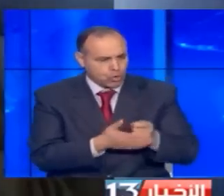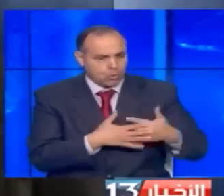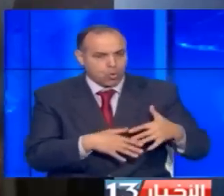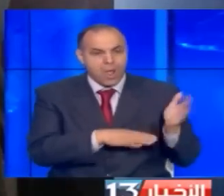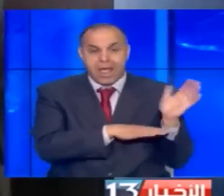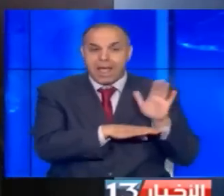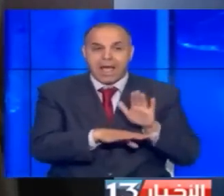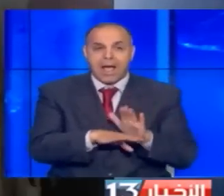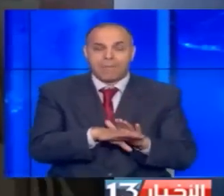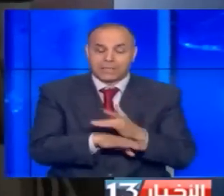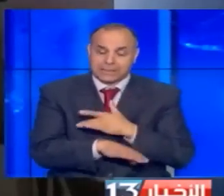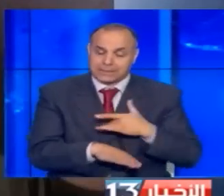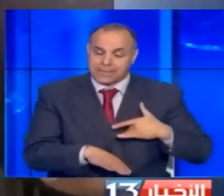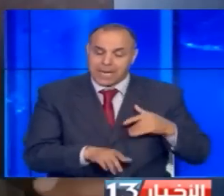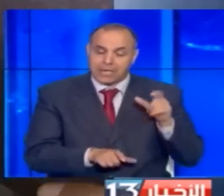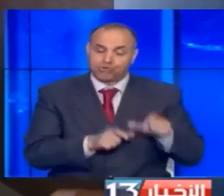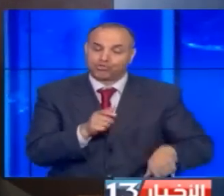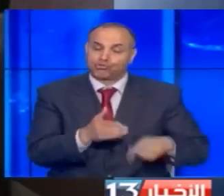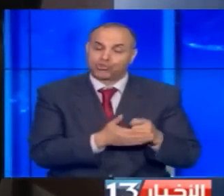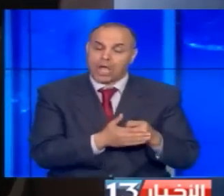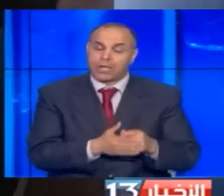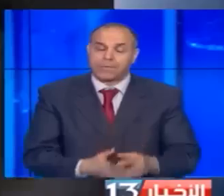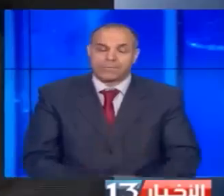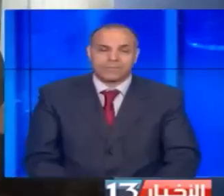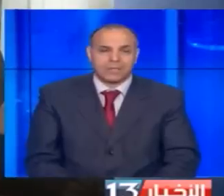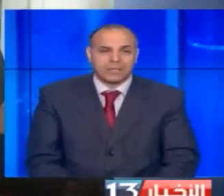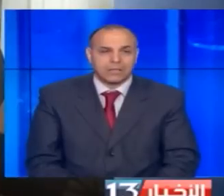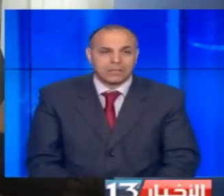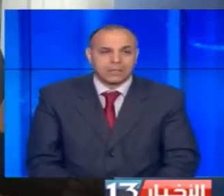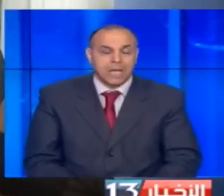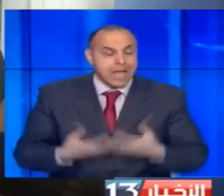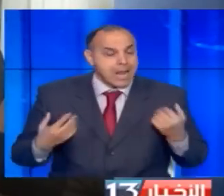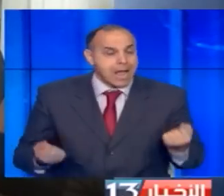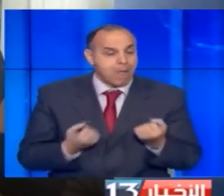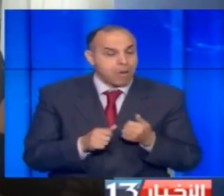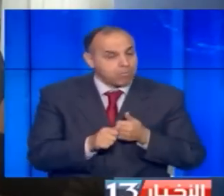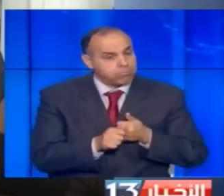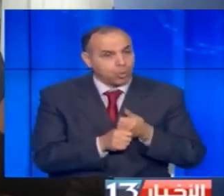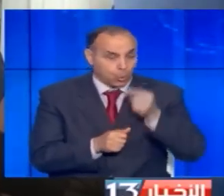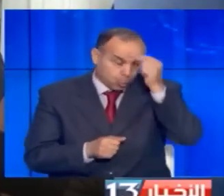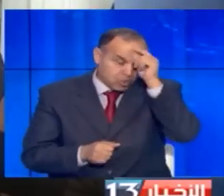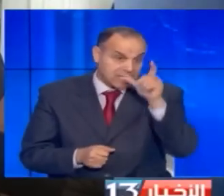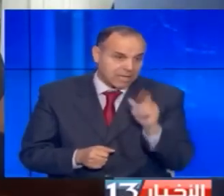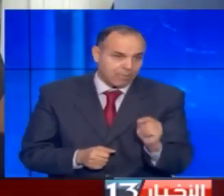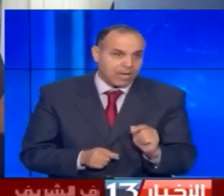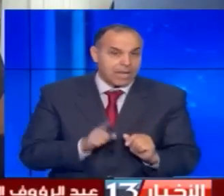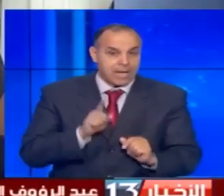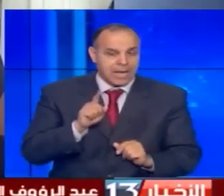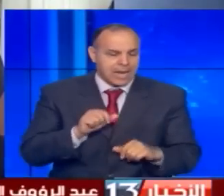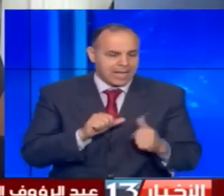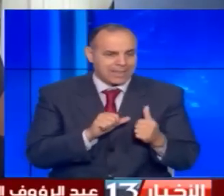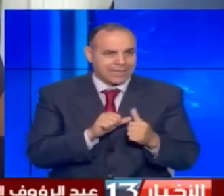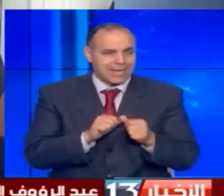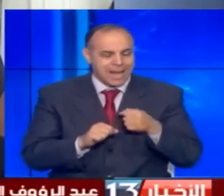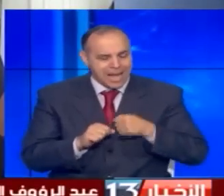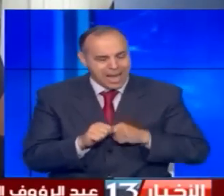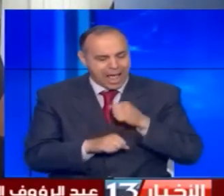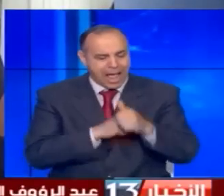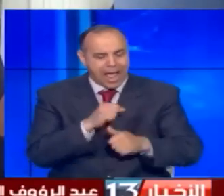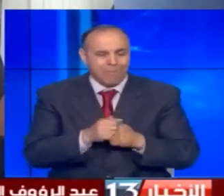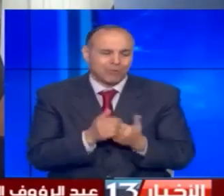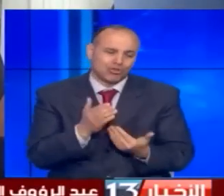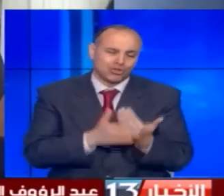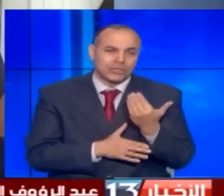وحماية صحة المستهلك. الحملة هي سايرة على طول السنة، لكن بمناسبة الحفلة ومناسبة رأس